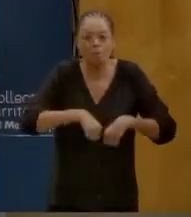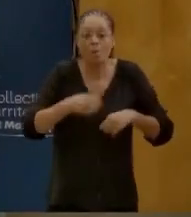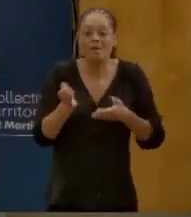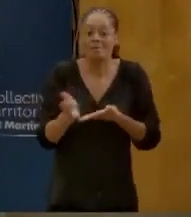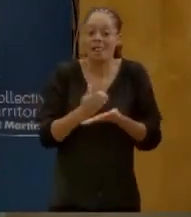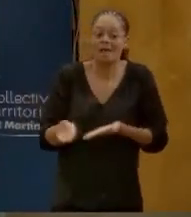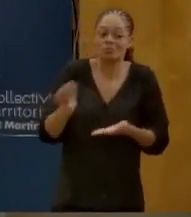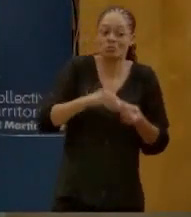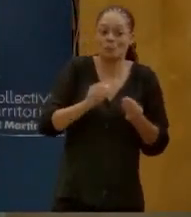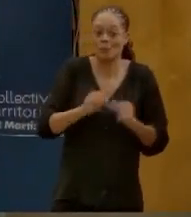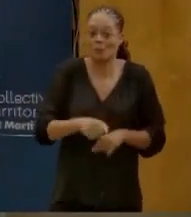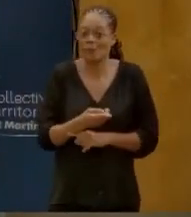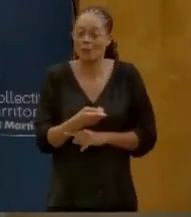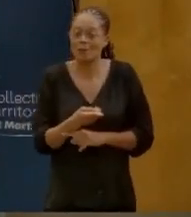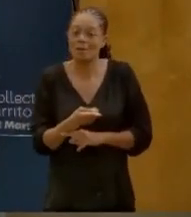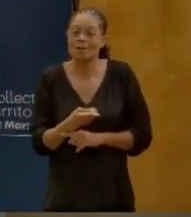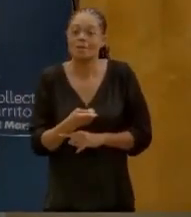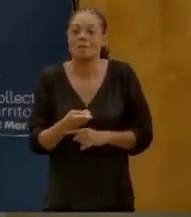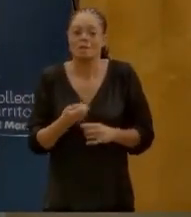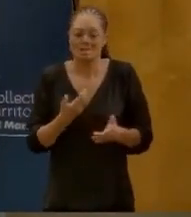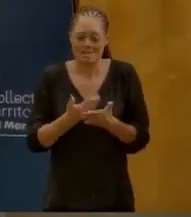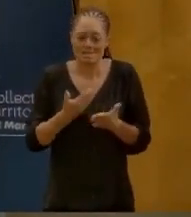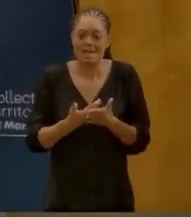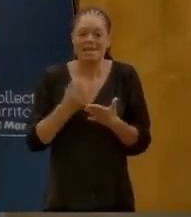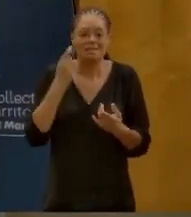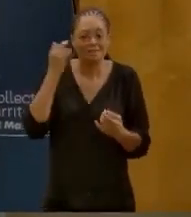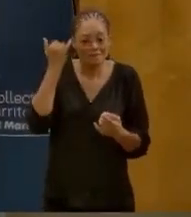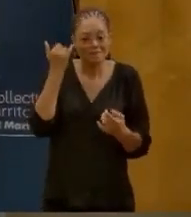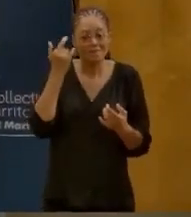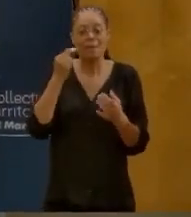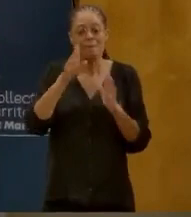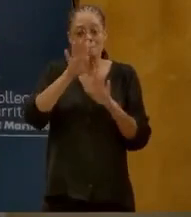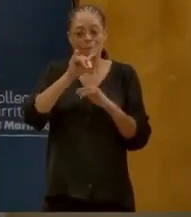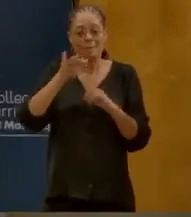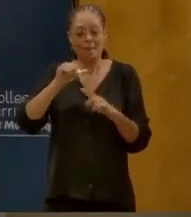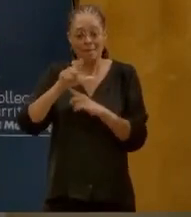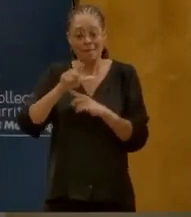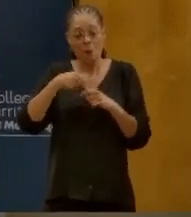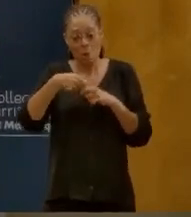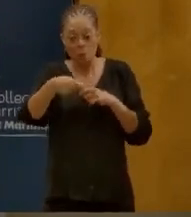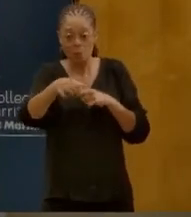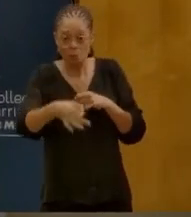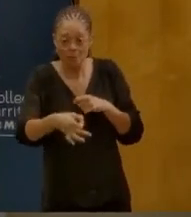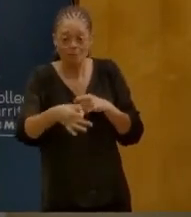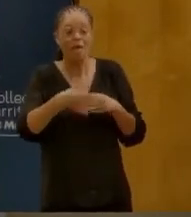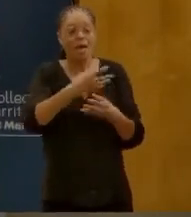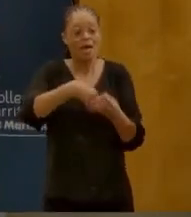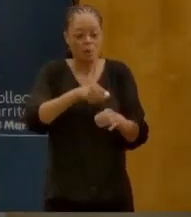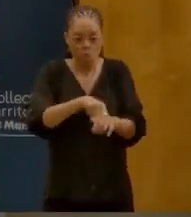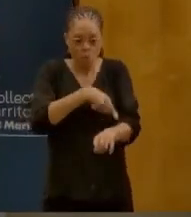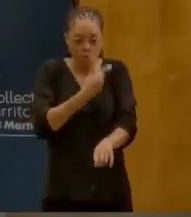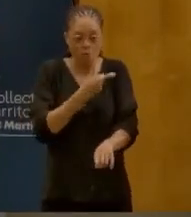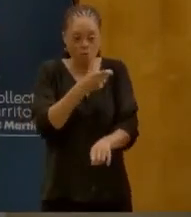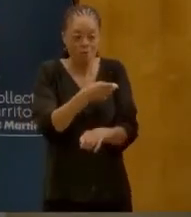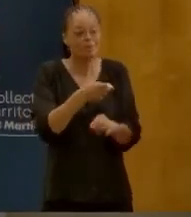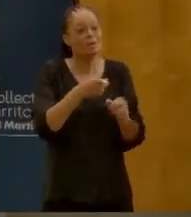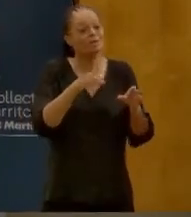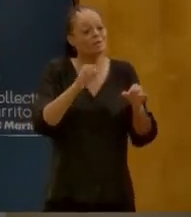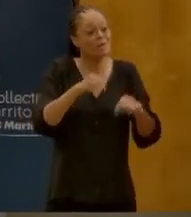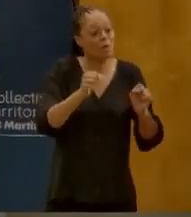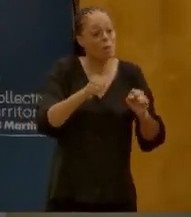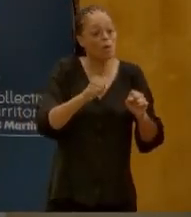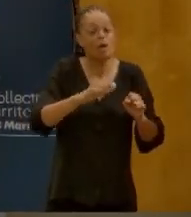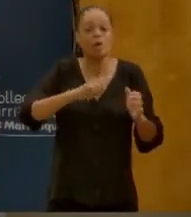revenus locatifs pour lui. C'est vraiment le principe du bail amphithéotique. Donc un bail de longue durée qui confère à celui qui l'accepte des droits